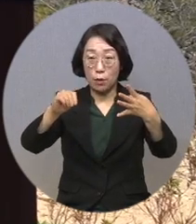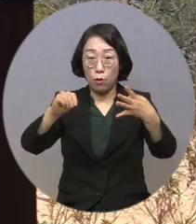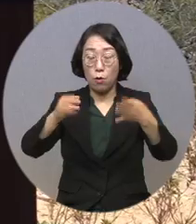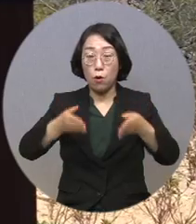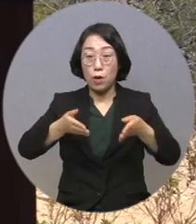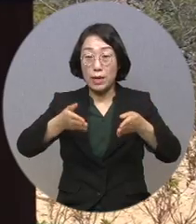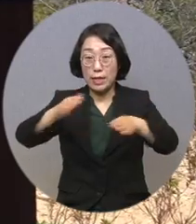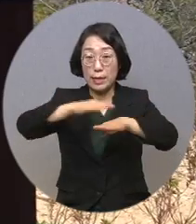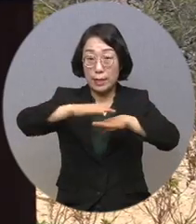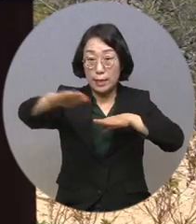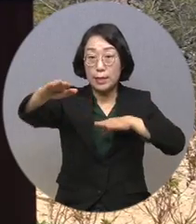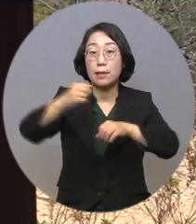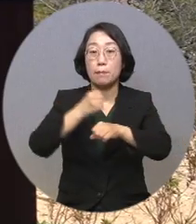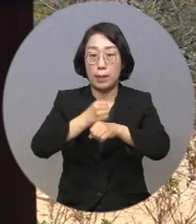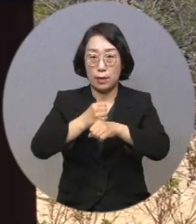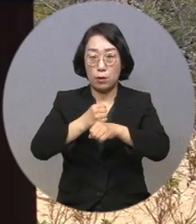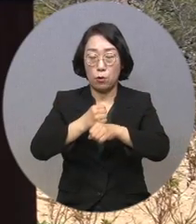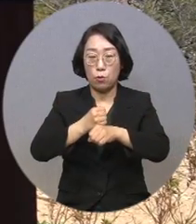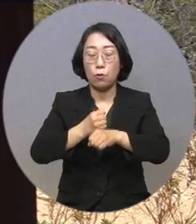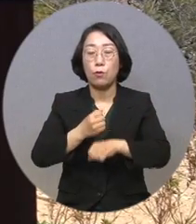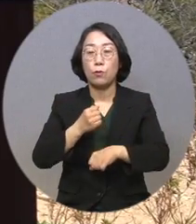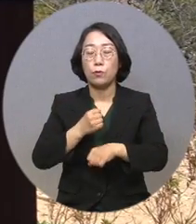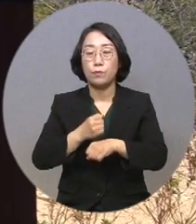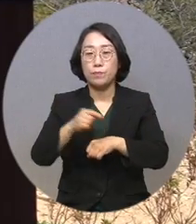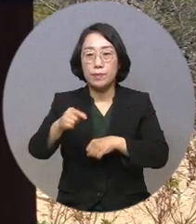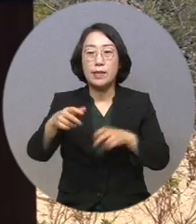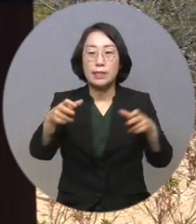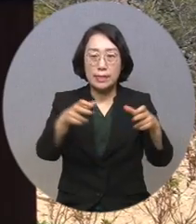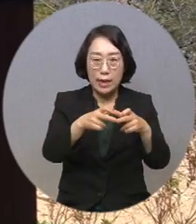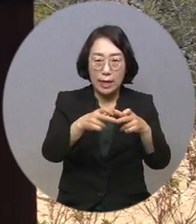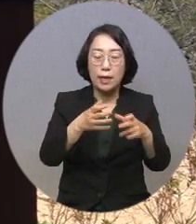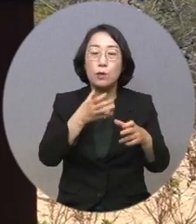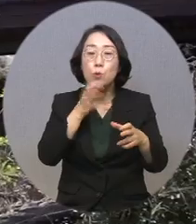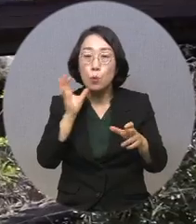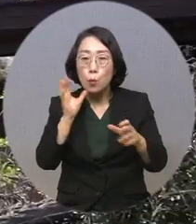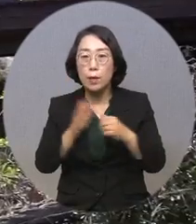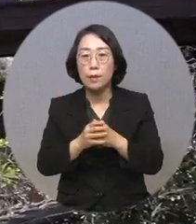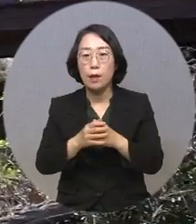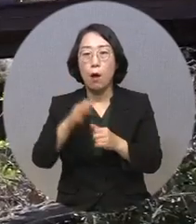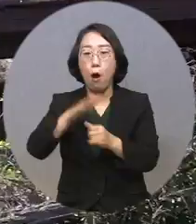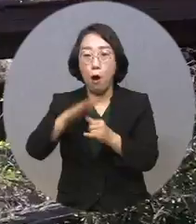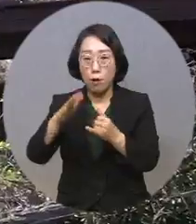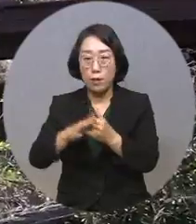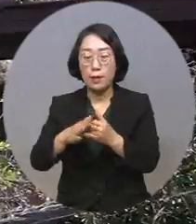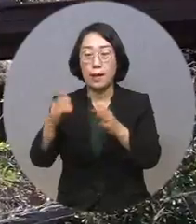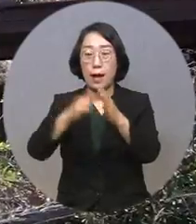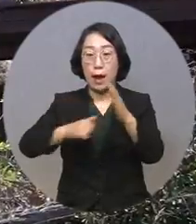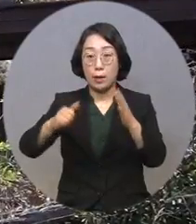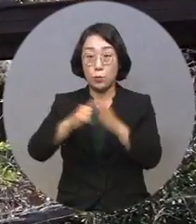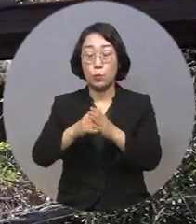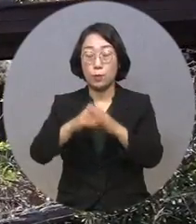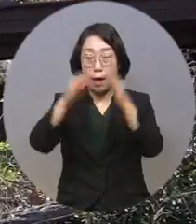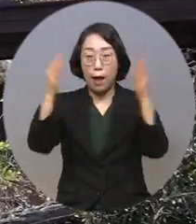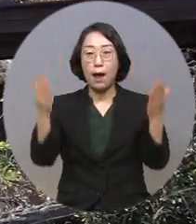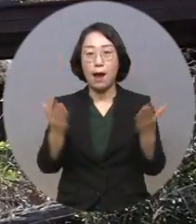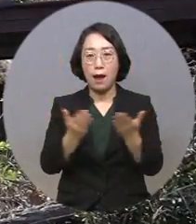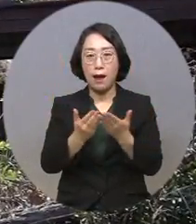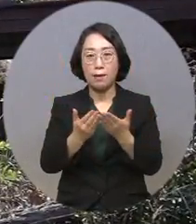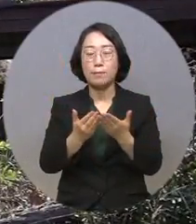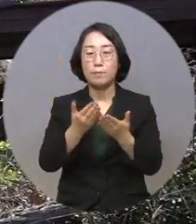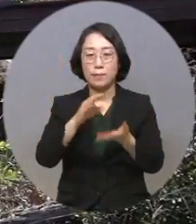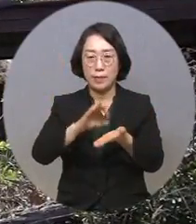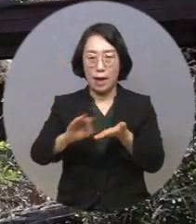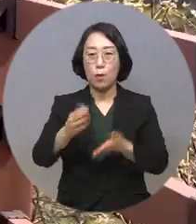테크길에는 무장애 데크시설까지 설치돼 장애인, 노약자는 물론 어린이와 함께하는 가족 나들이도